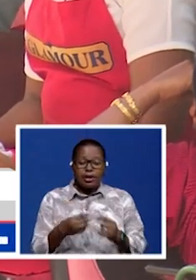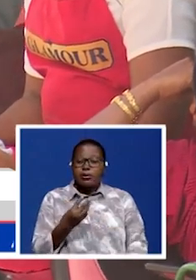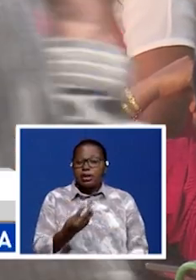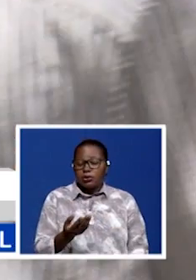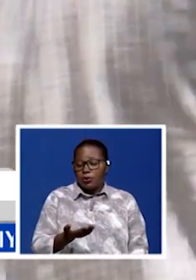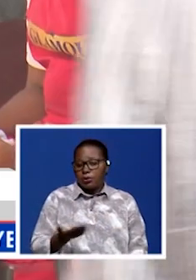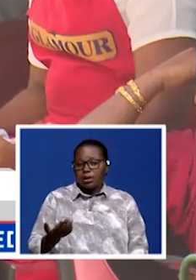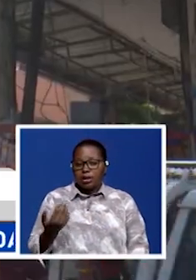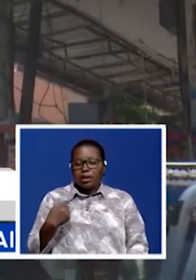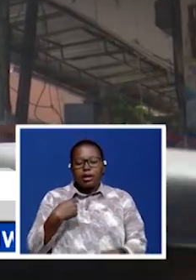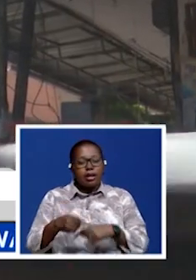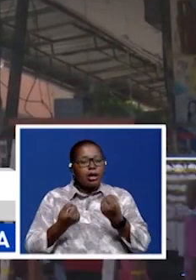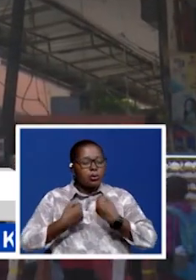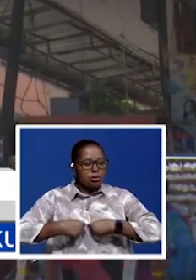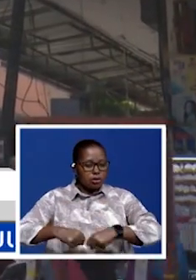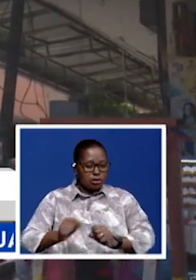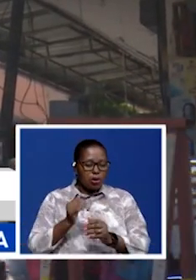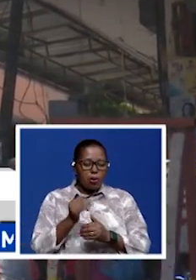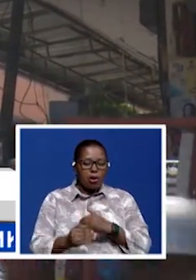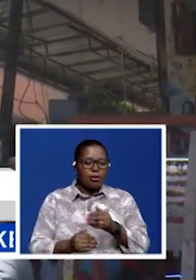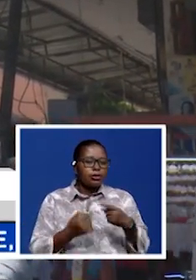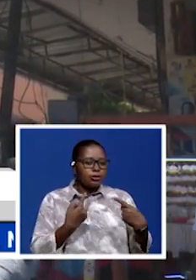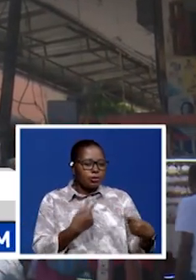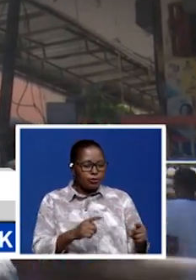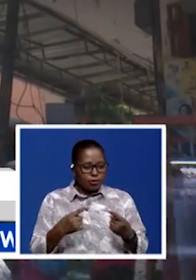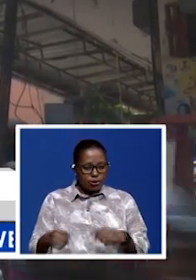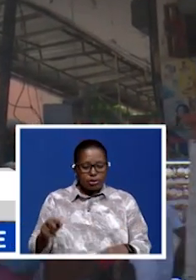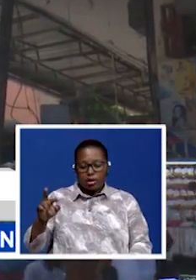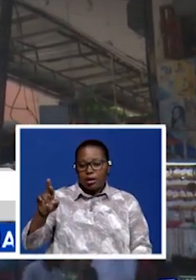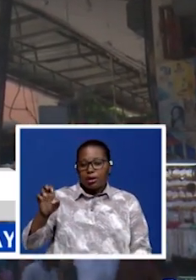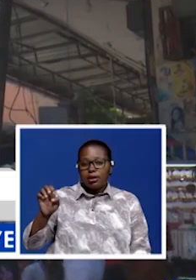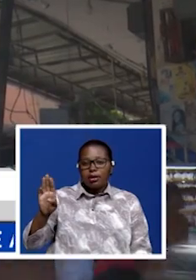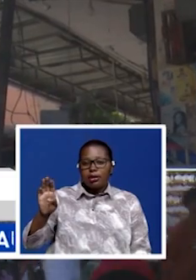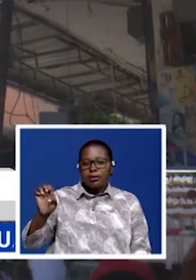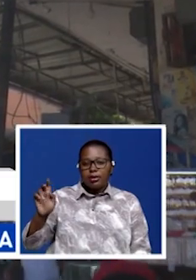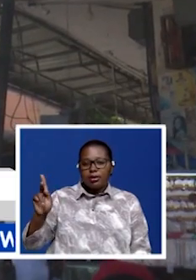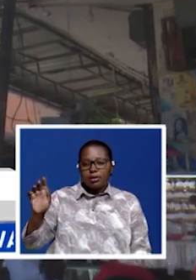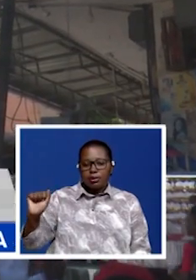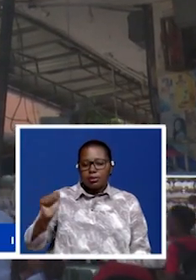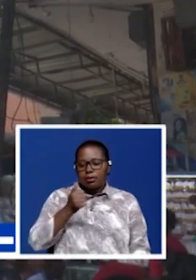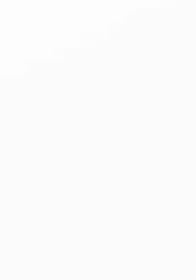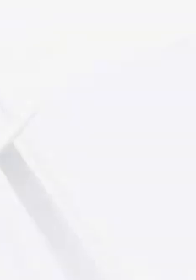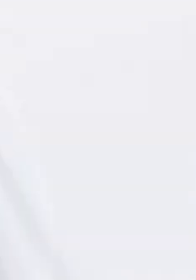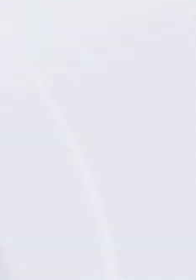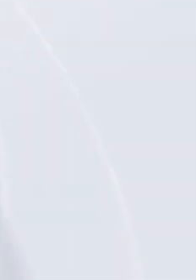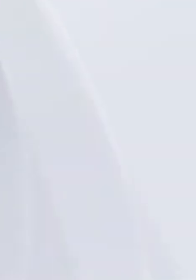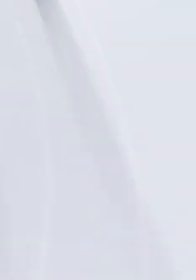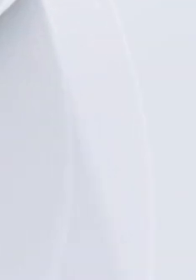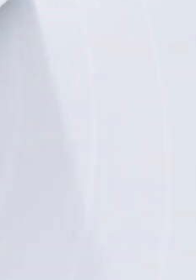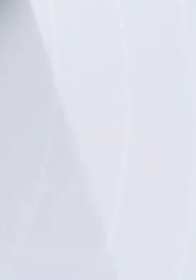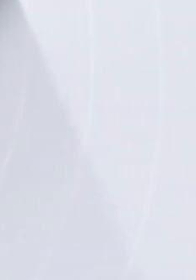na mingine itaendelea kutekelezwa kwa wamu tofauti rebeka membela Azam news Dar es